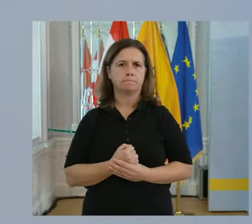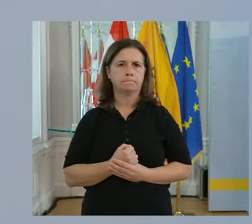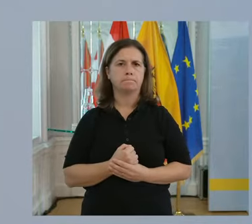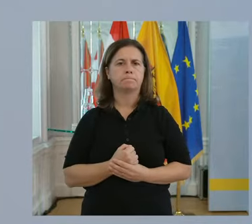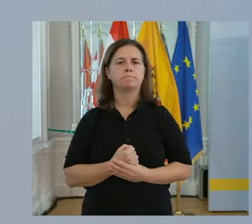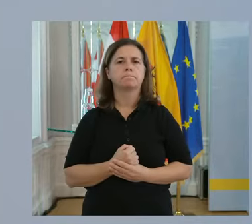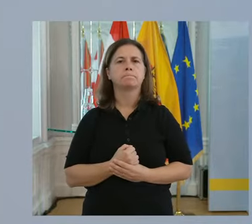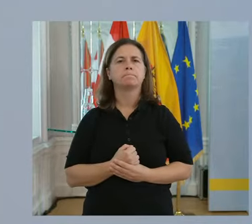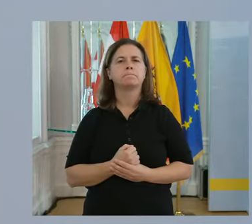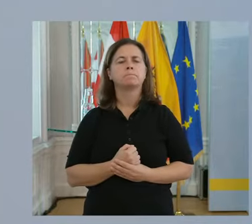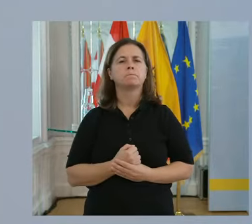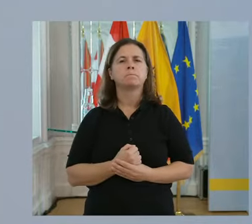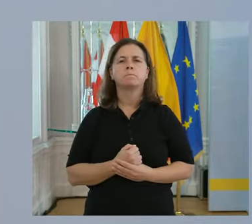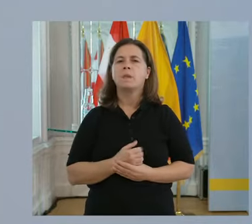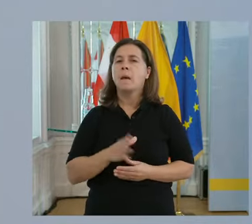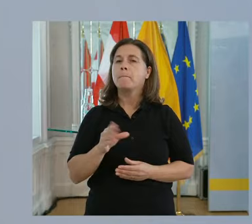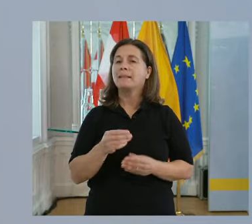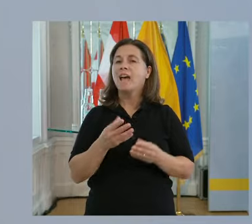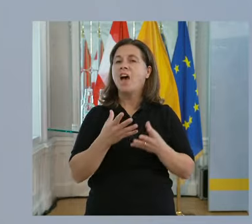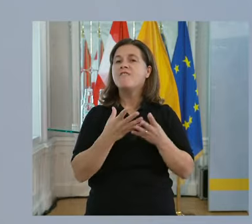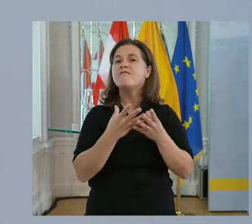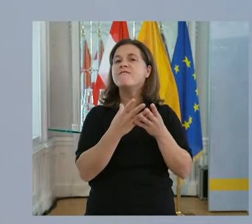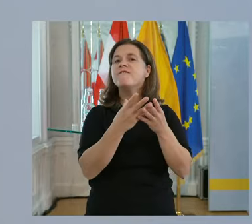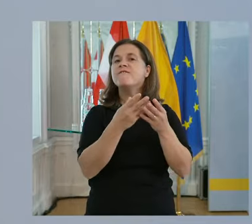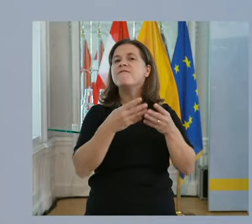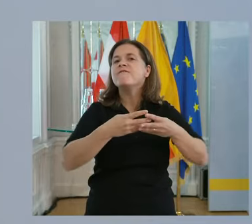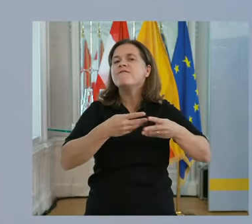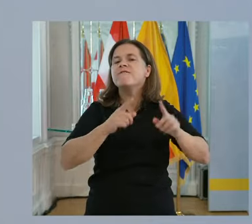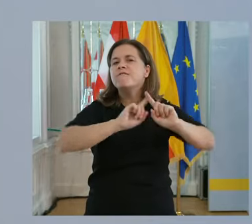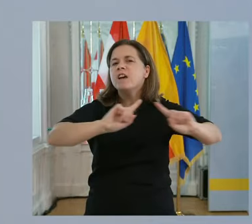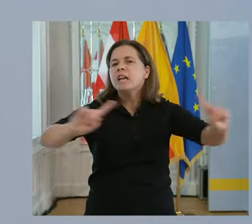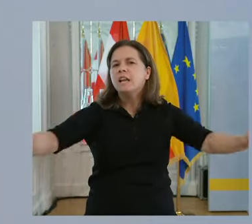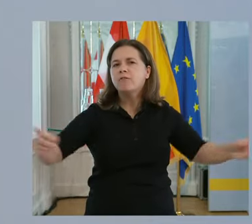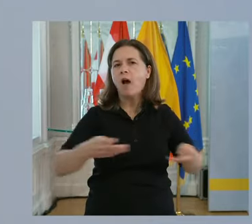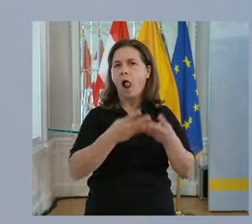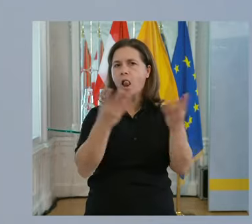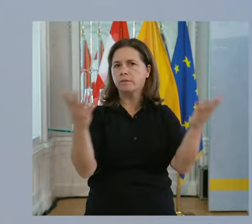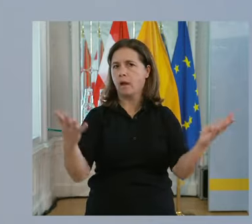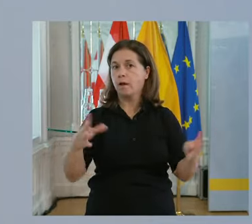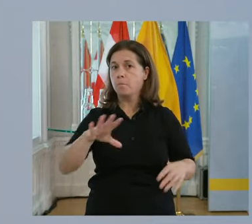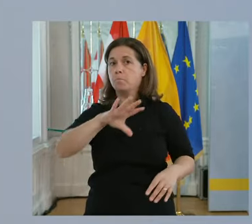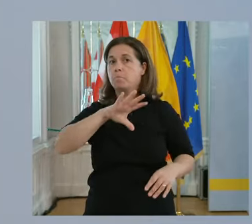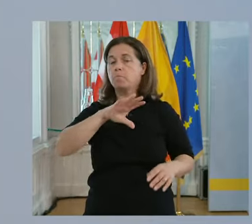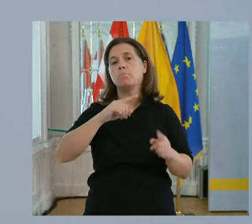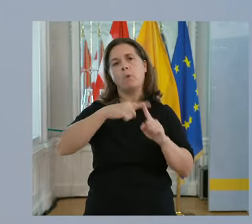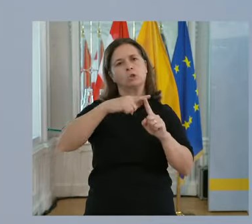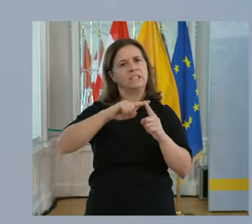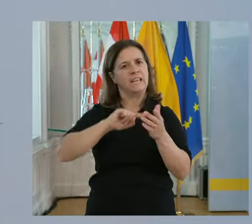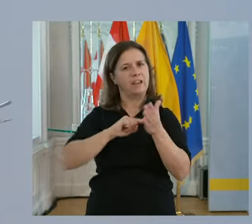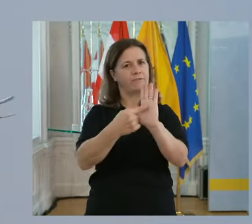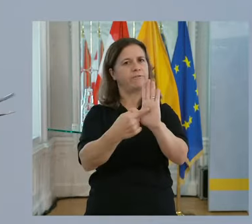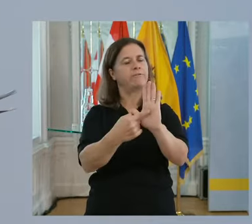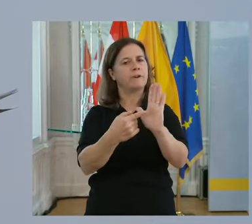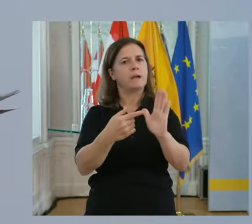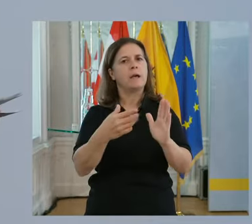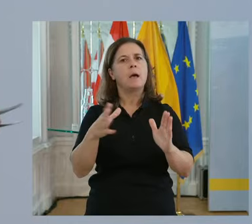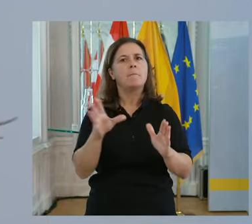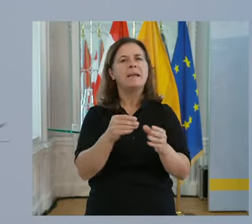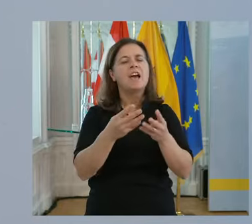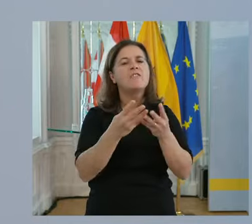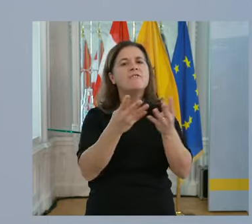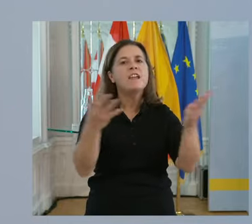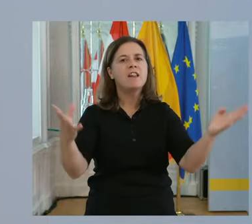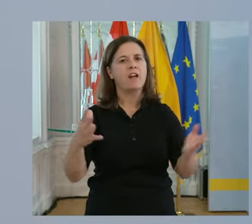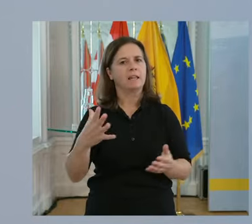Mit Vielfalt punkten, so lautet das Motto dieses heutigen Nachmittags. Ich möchte es gerne erweitern auf mit Vielfalt